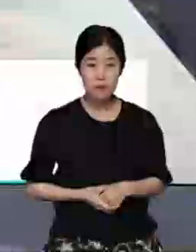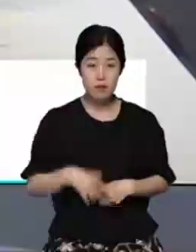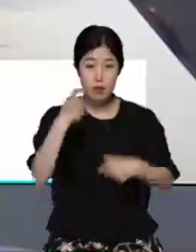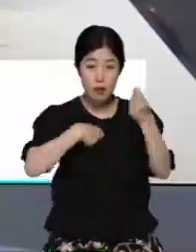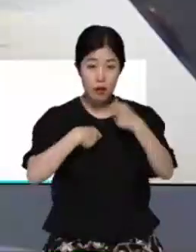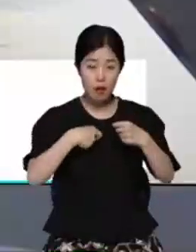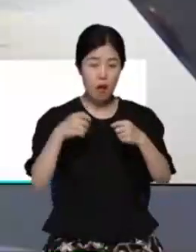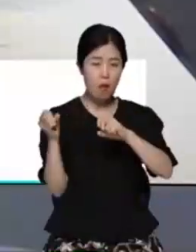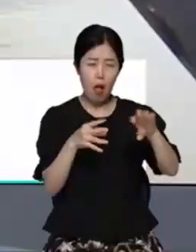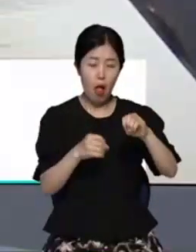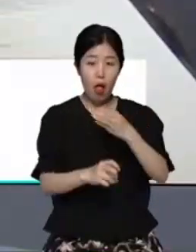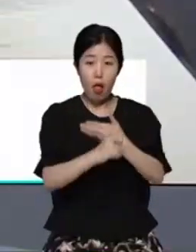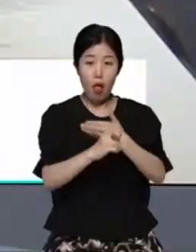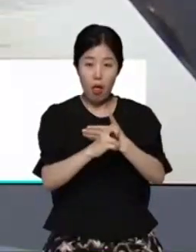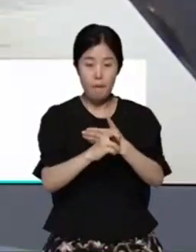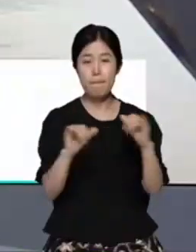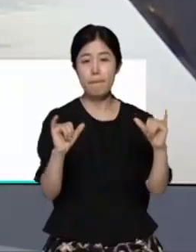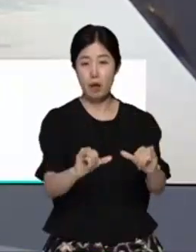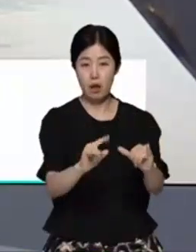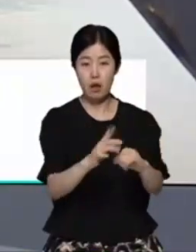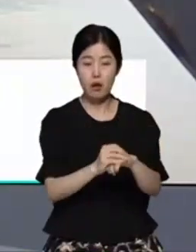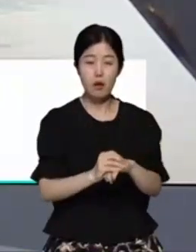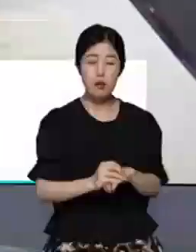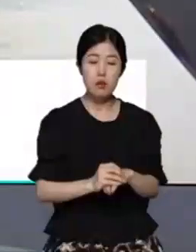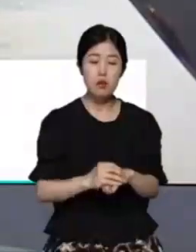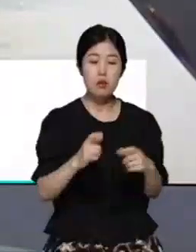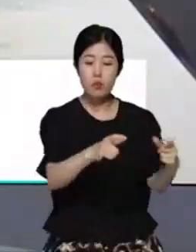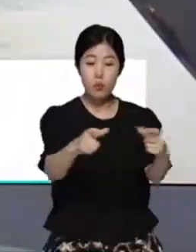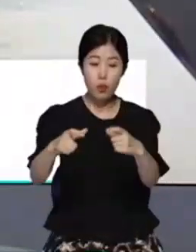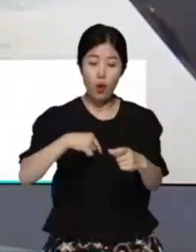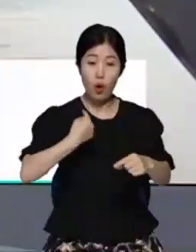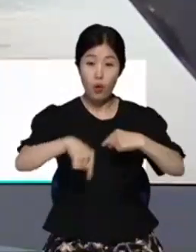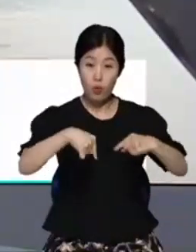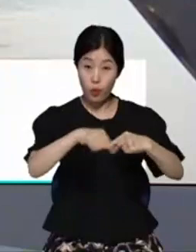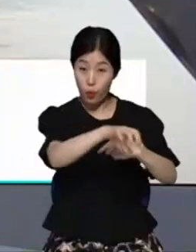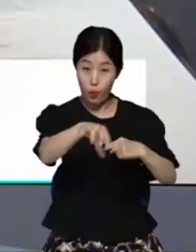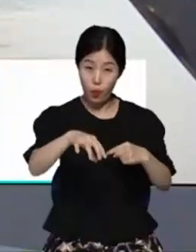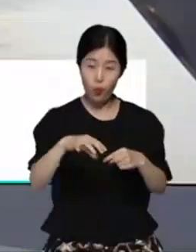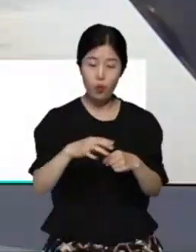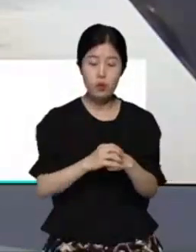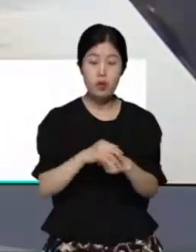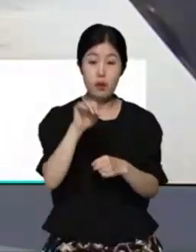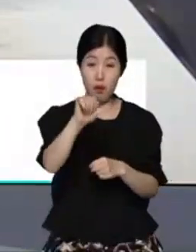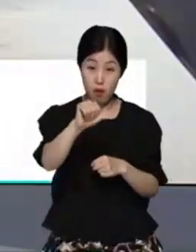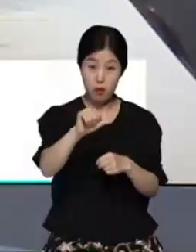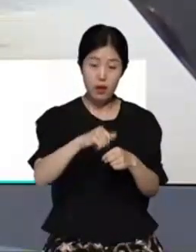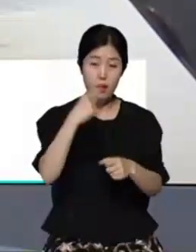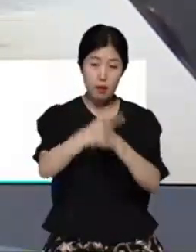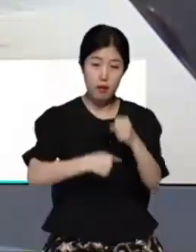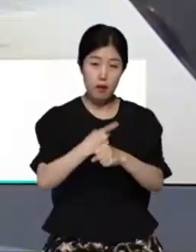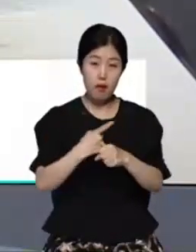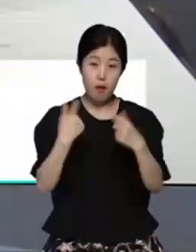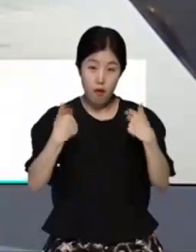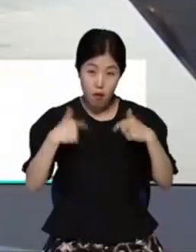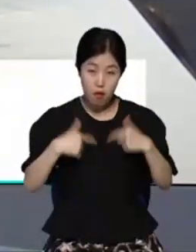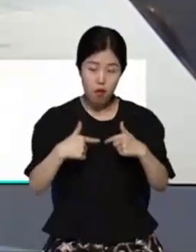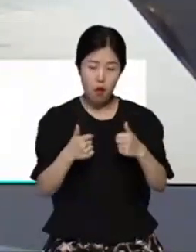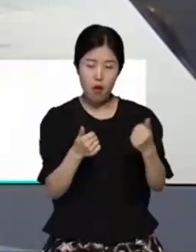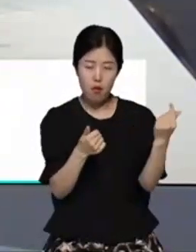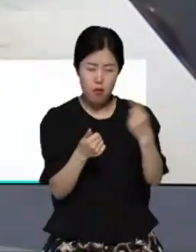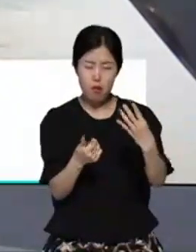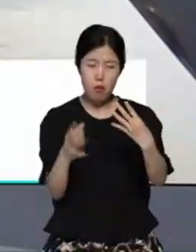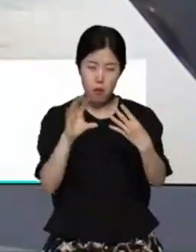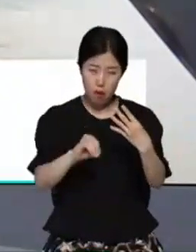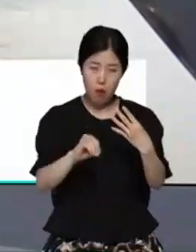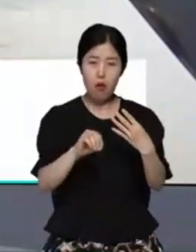쓰레기 불법 투기를 막기 위해 광주 5개 자치구는 해마다 수천만 원을 들여 CCTV를 설치해왔는데요.